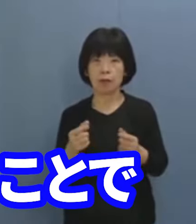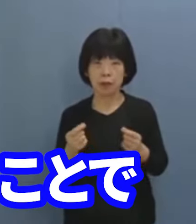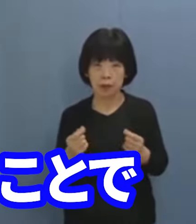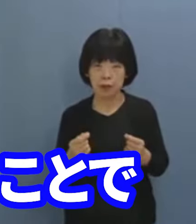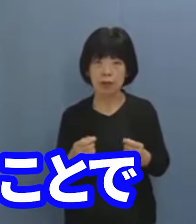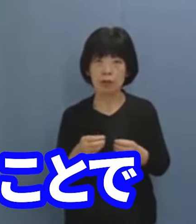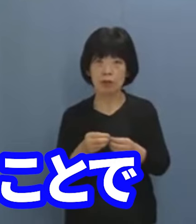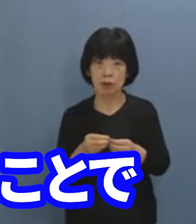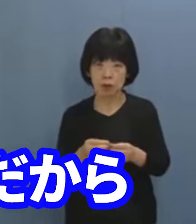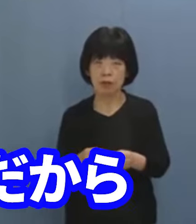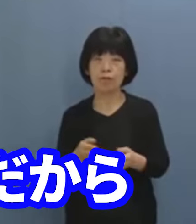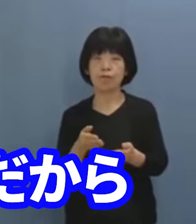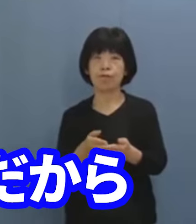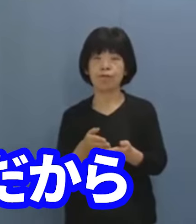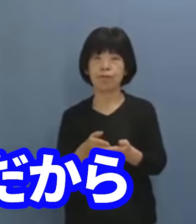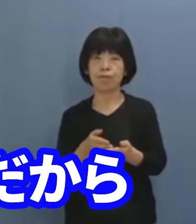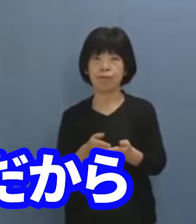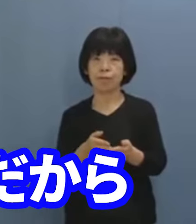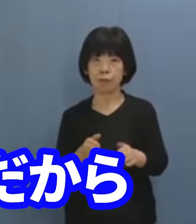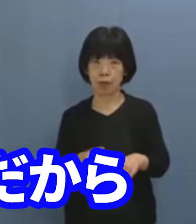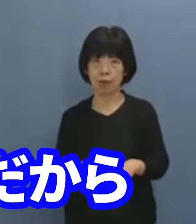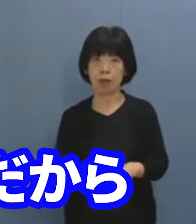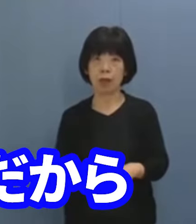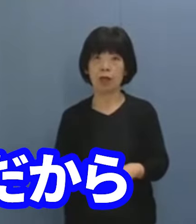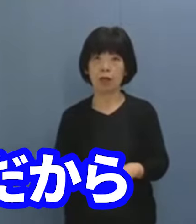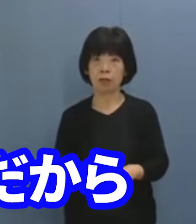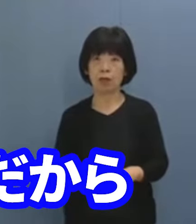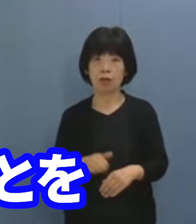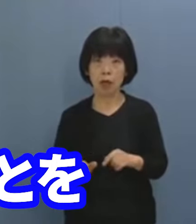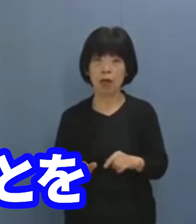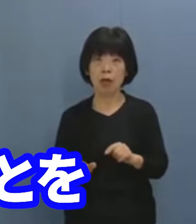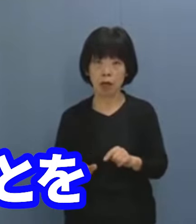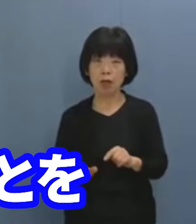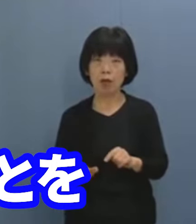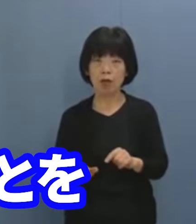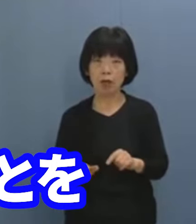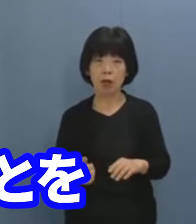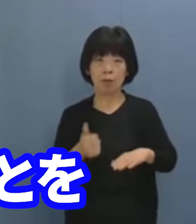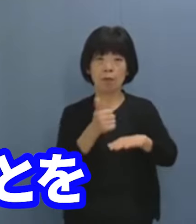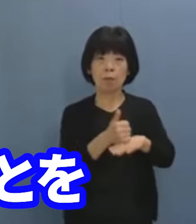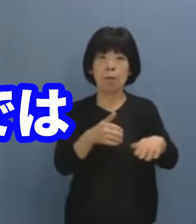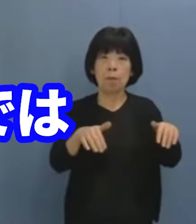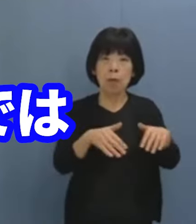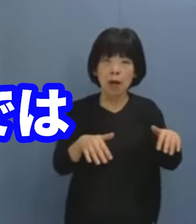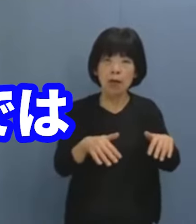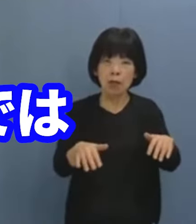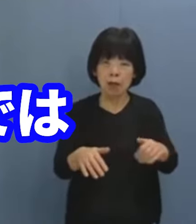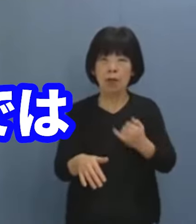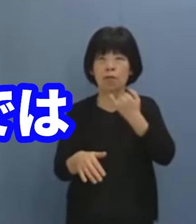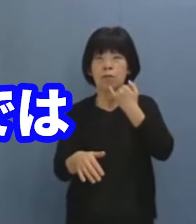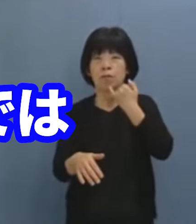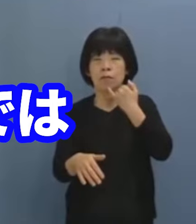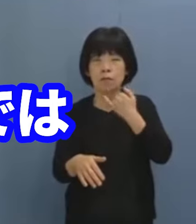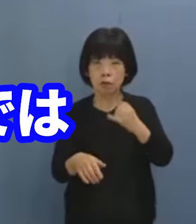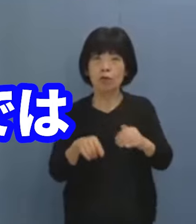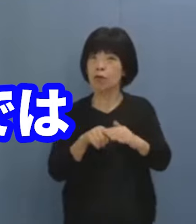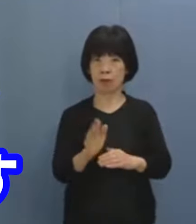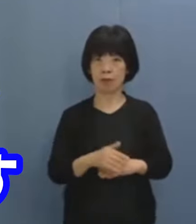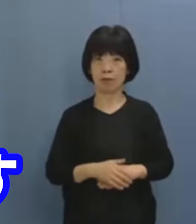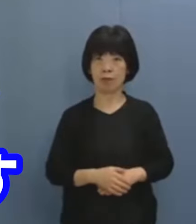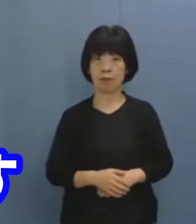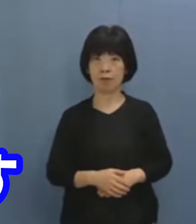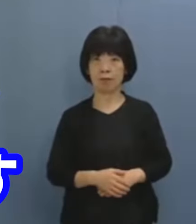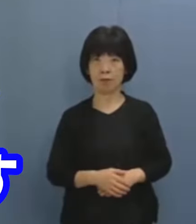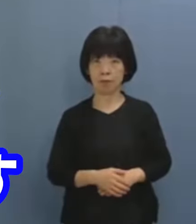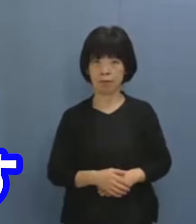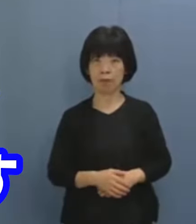せていただいたということで、その行為自体がその時期だからいいか悪いかっていうことを申し上げたという趣旨ではないんで、そこはも